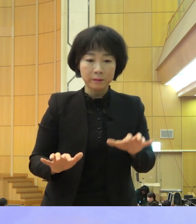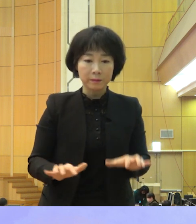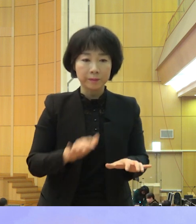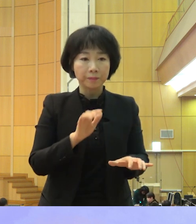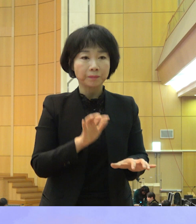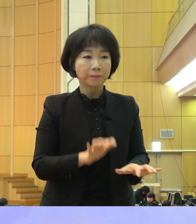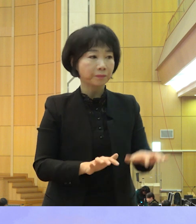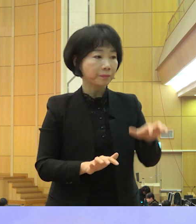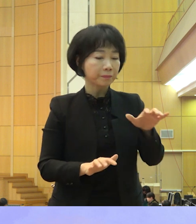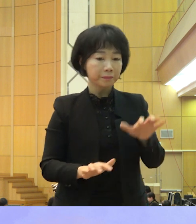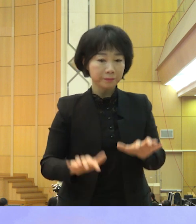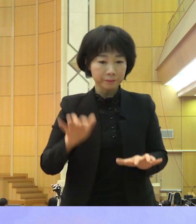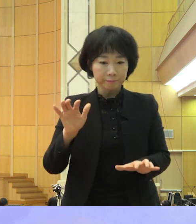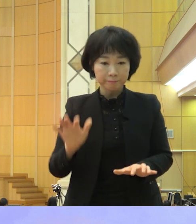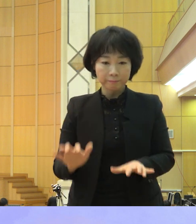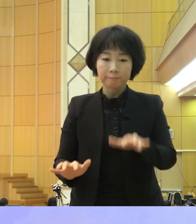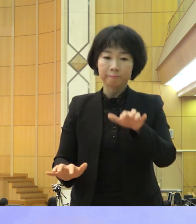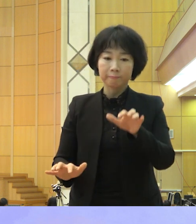찬양합니다. 주님 한 분만으로,